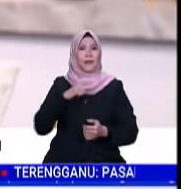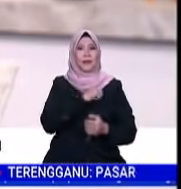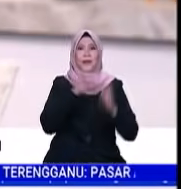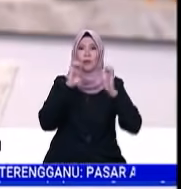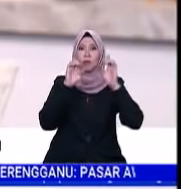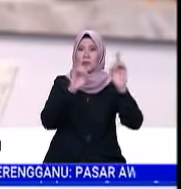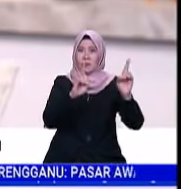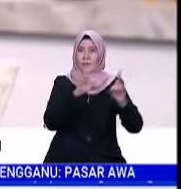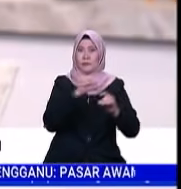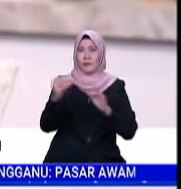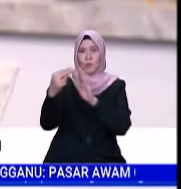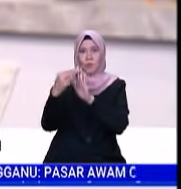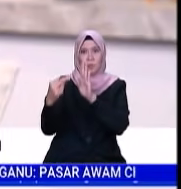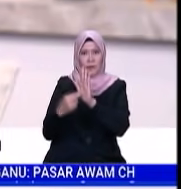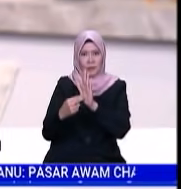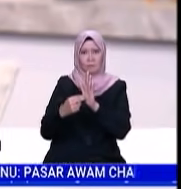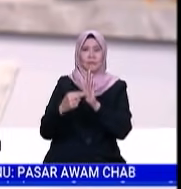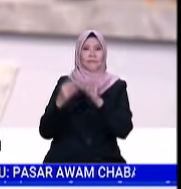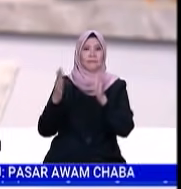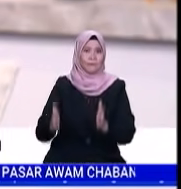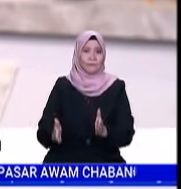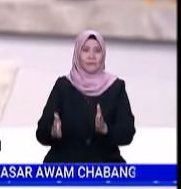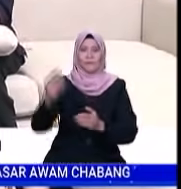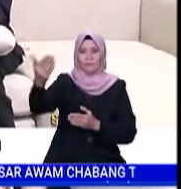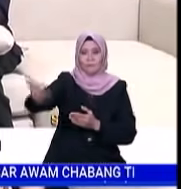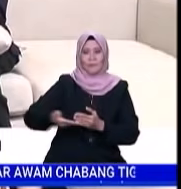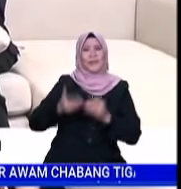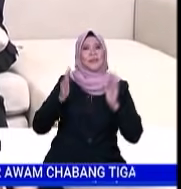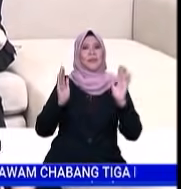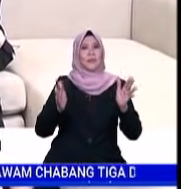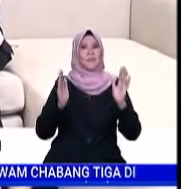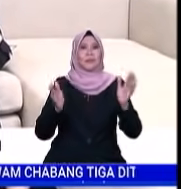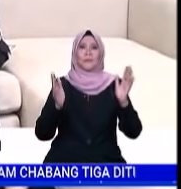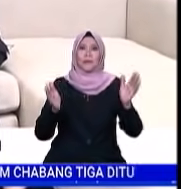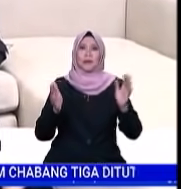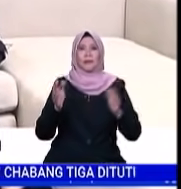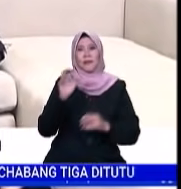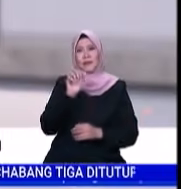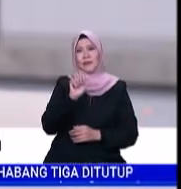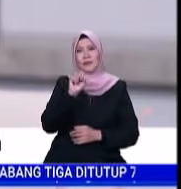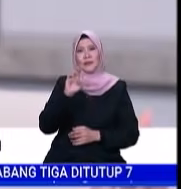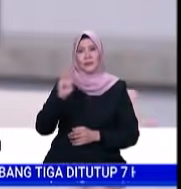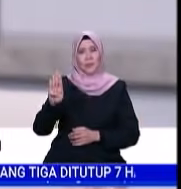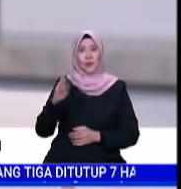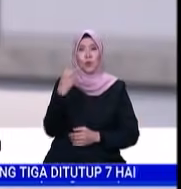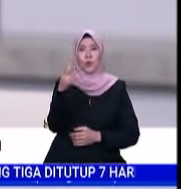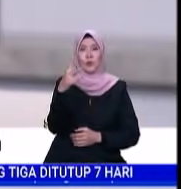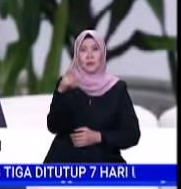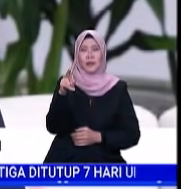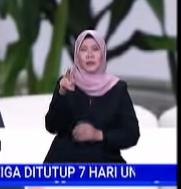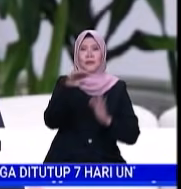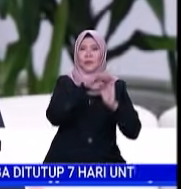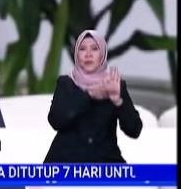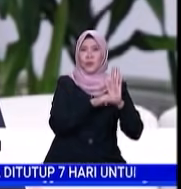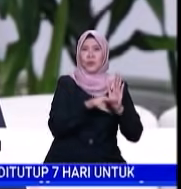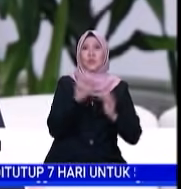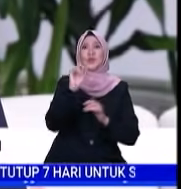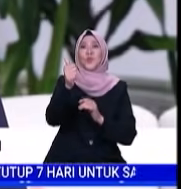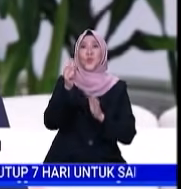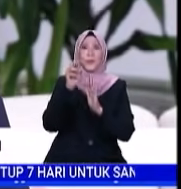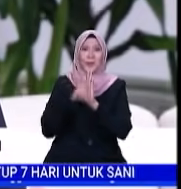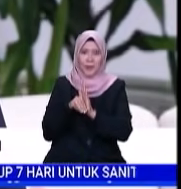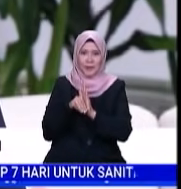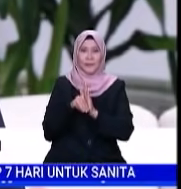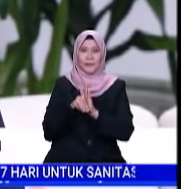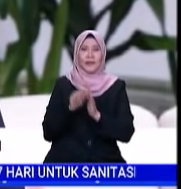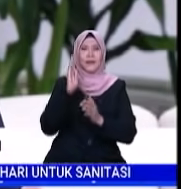dan pengamal undang-undang. Sembang-sembang ASNB diterbitkan dalam 12 episod dengan durasi 10 minit. Ia